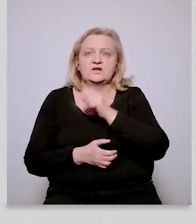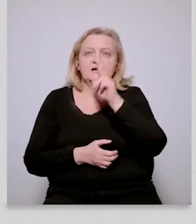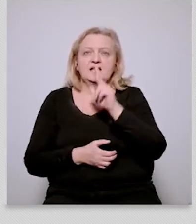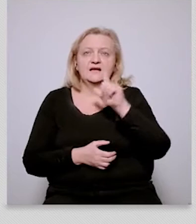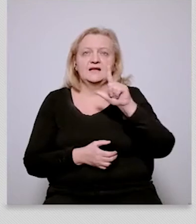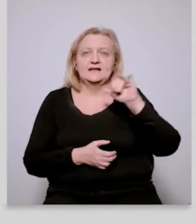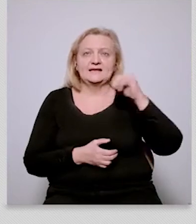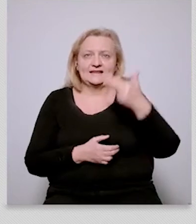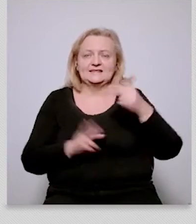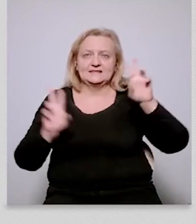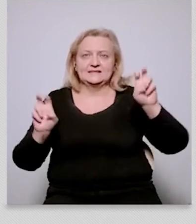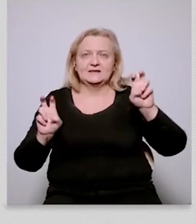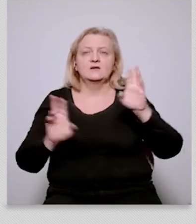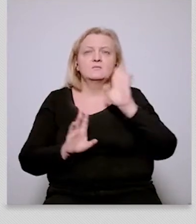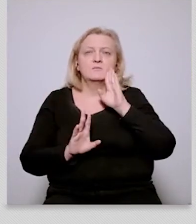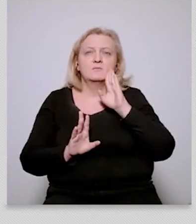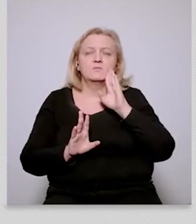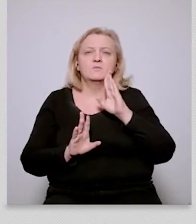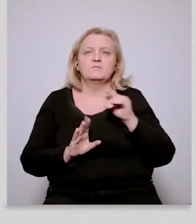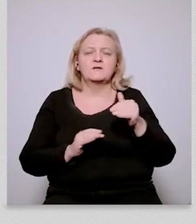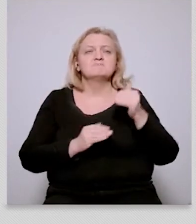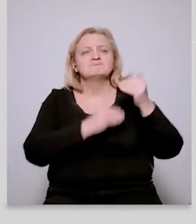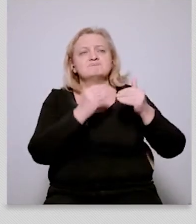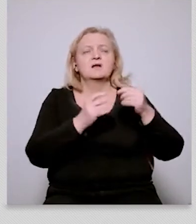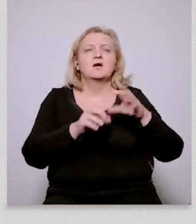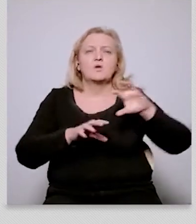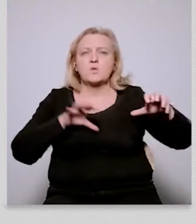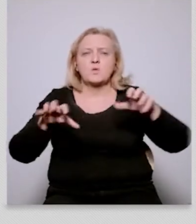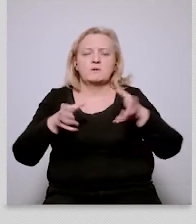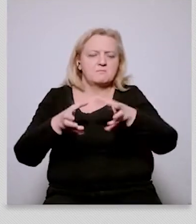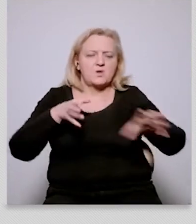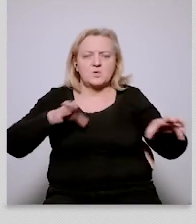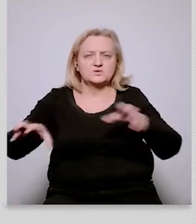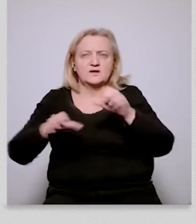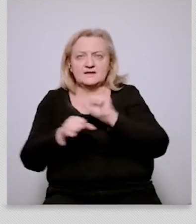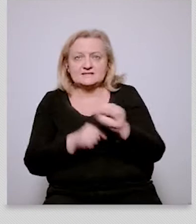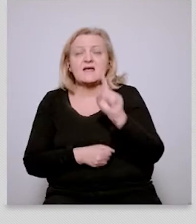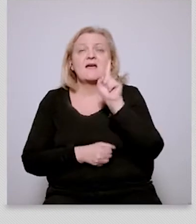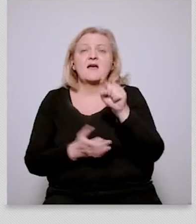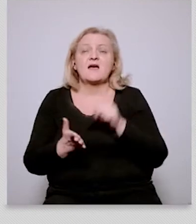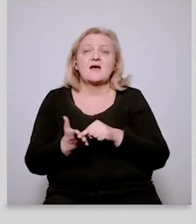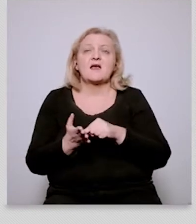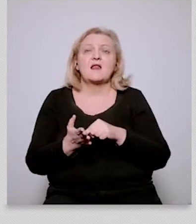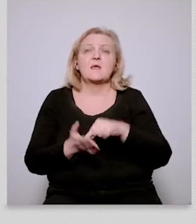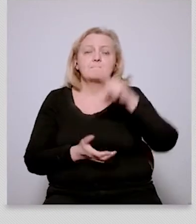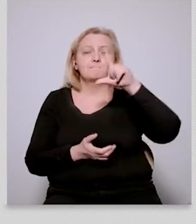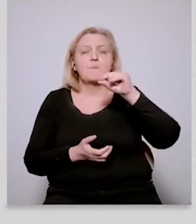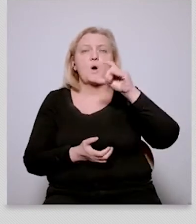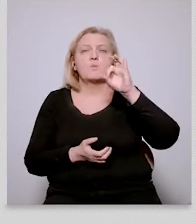dzieli kręgi progresywne, ale stwierdziliśmy również, że populiści